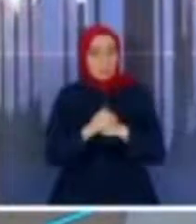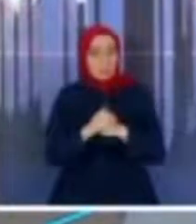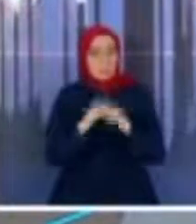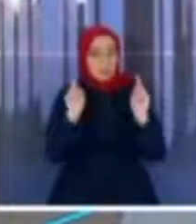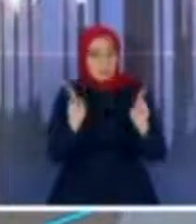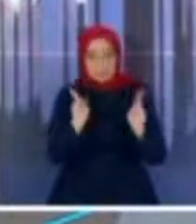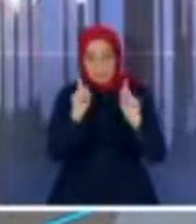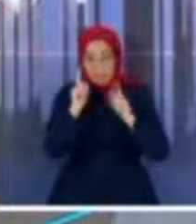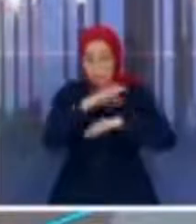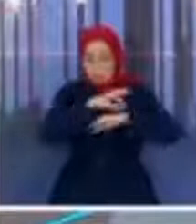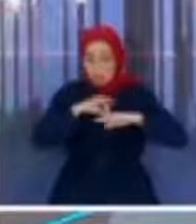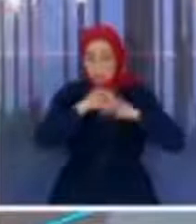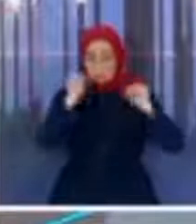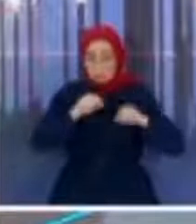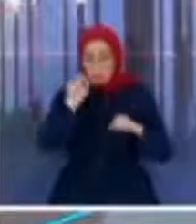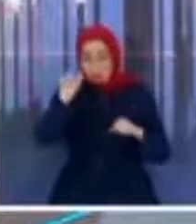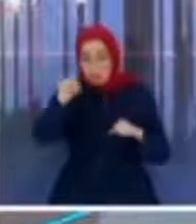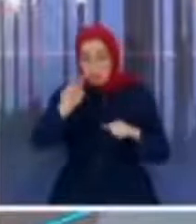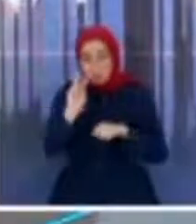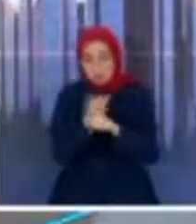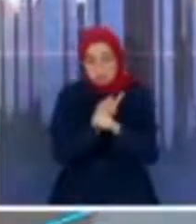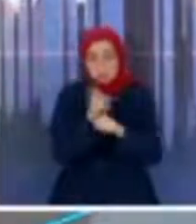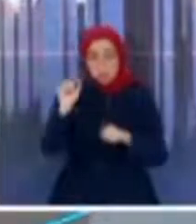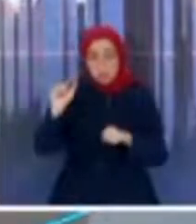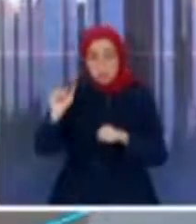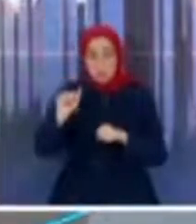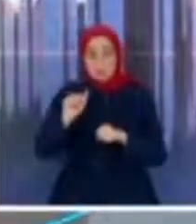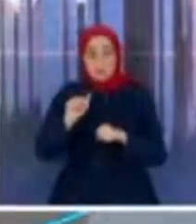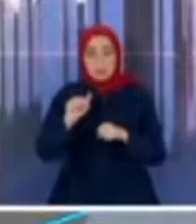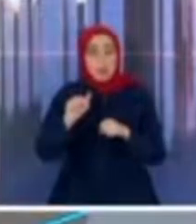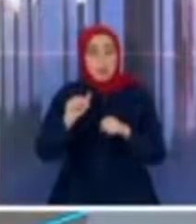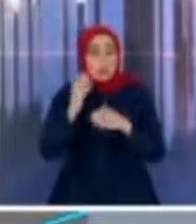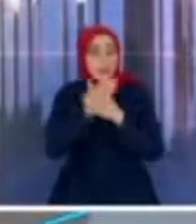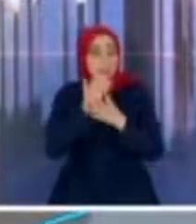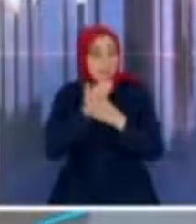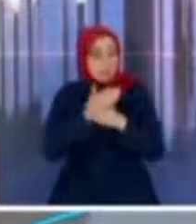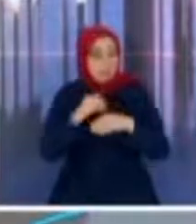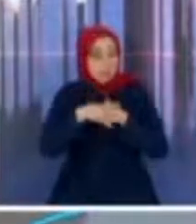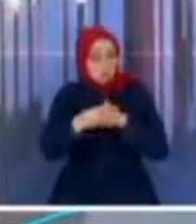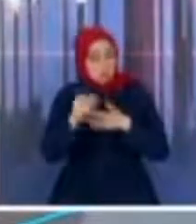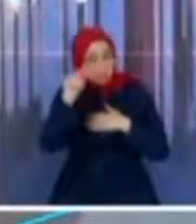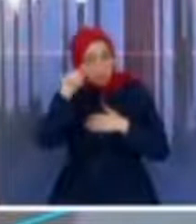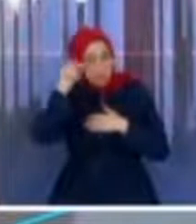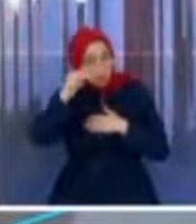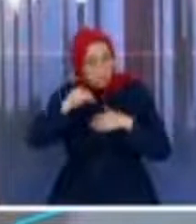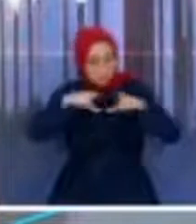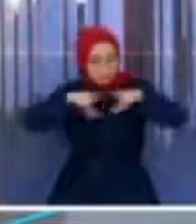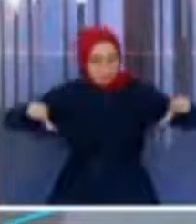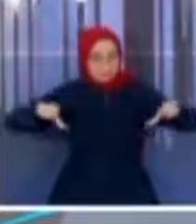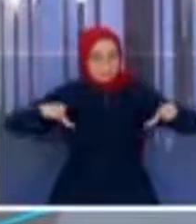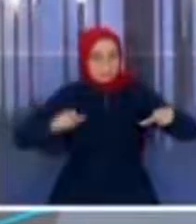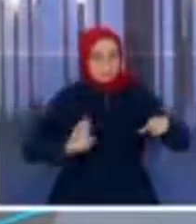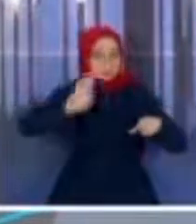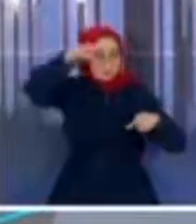طرقات يعرف منيح، نجم يقول لك البوان هذه راهي اختر، هذه اختر قدام قدام المدرسه هذه لازمك دودان، هنا لازمك مخفض سرعه.